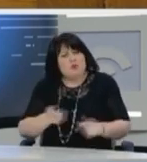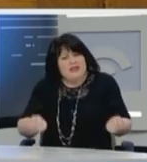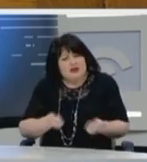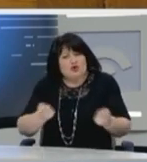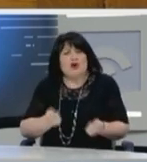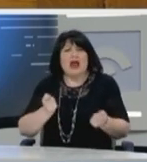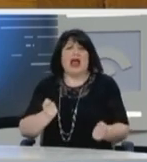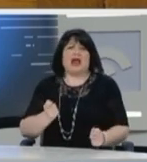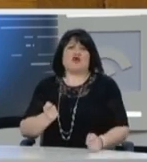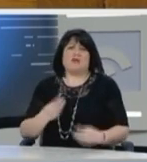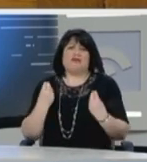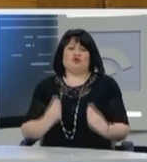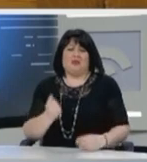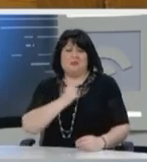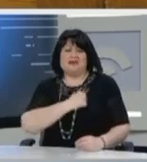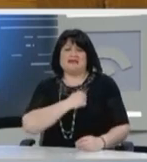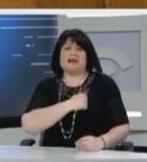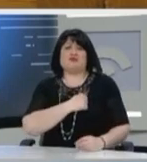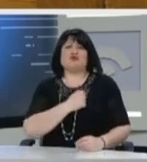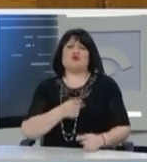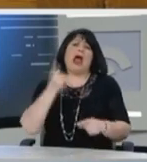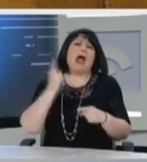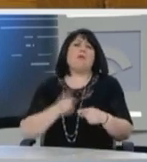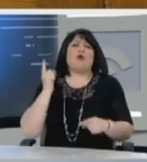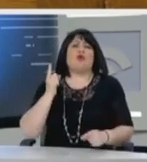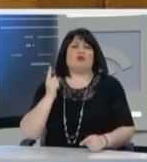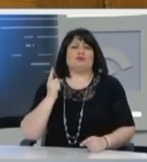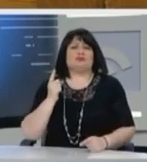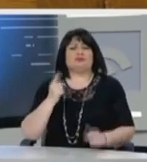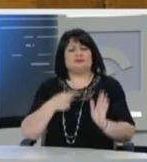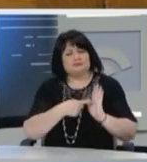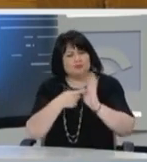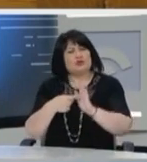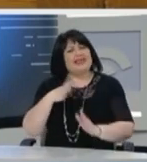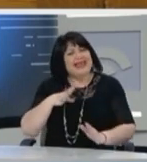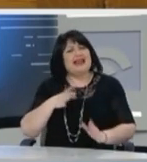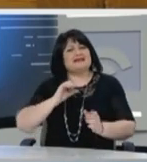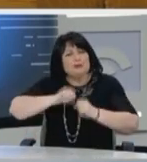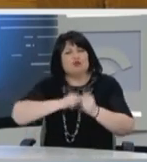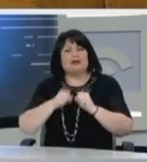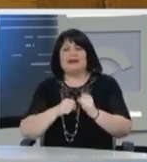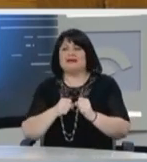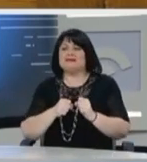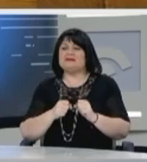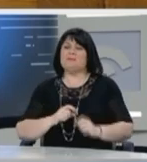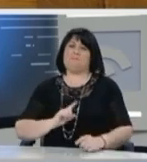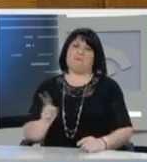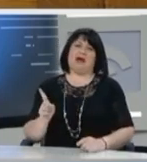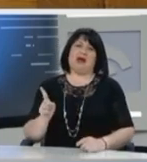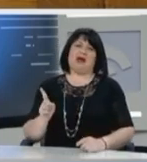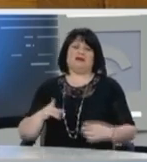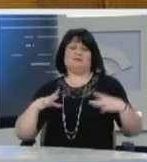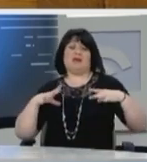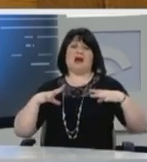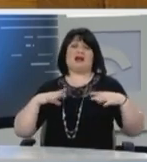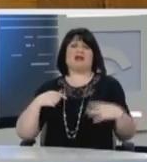κάνουμε, πιο πιστευτό γίνεται ένα τέτοιο απλό πράγμα που δείχνει καλή πρόθεση, παρά να δείξετε τη